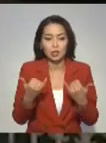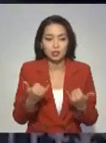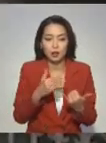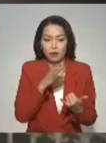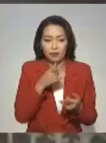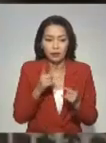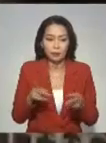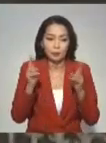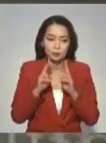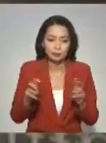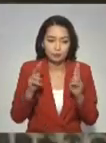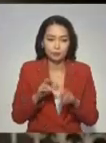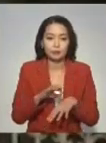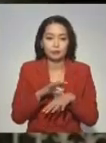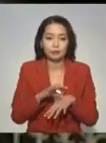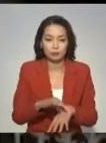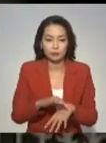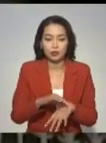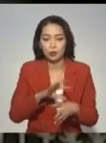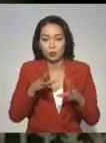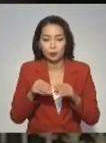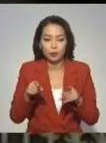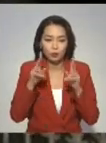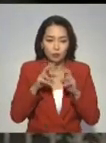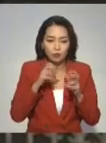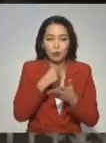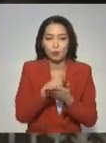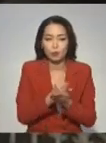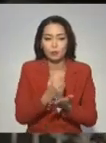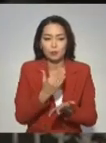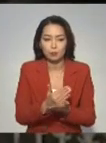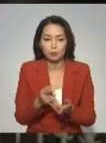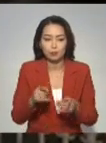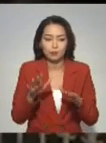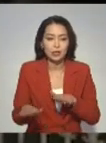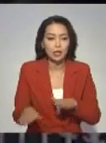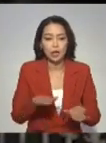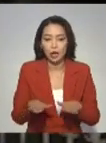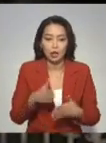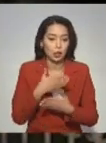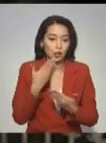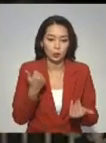проводятся следственные действия. В ходе осмотра места происшествия установлено, что на проезжей части гололеда не имеется.